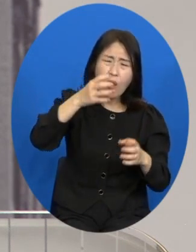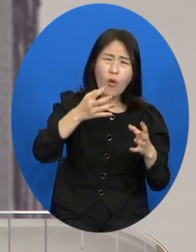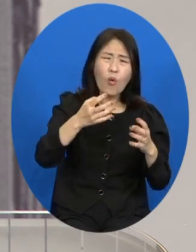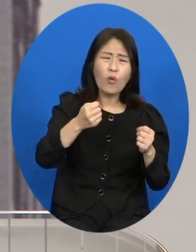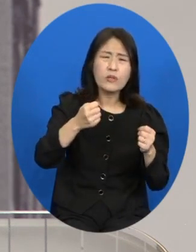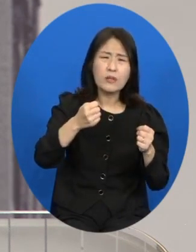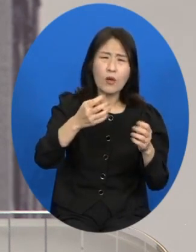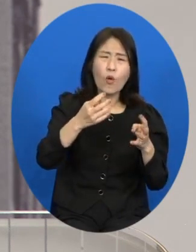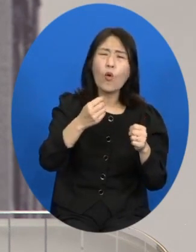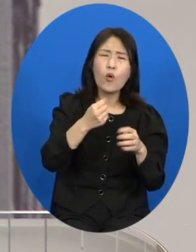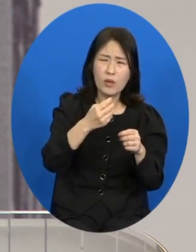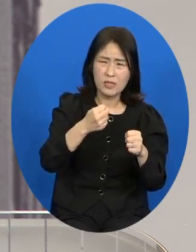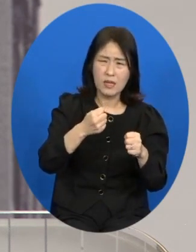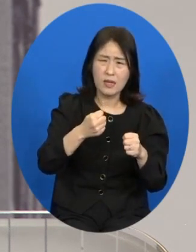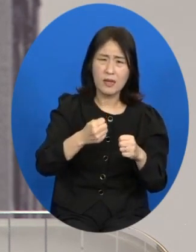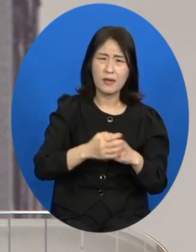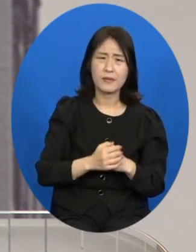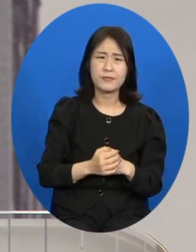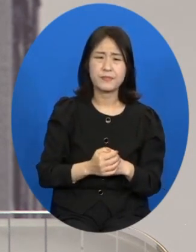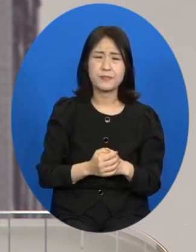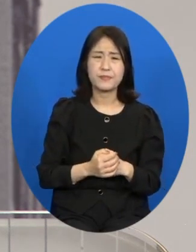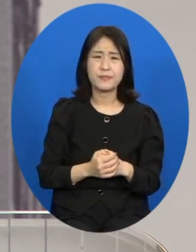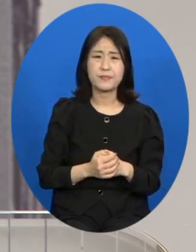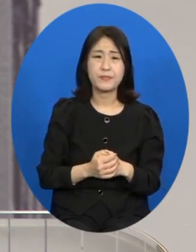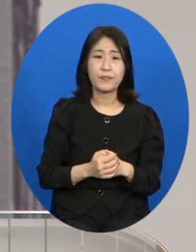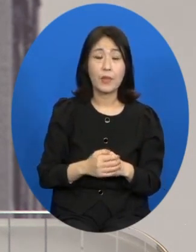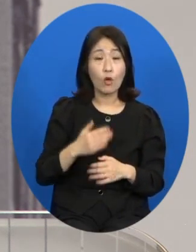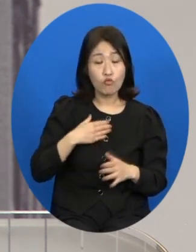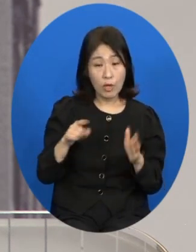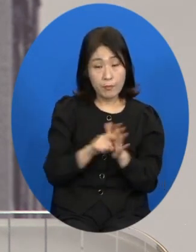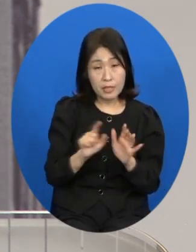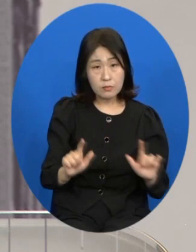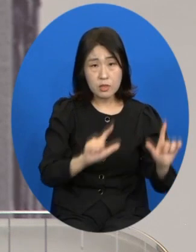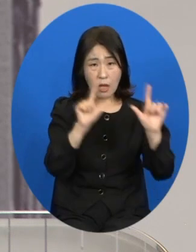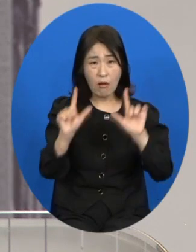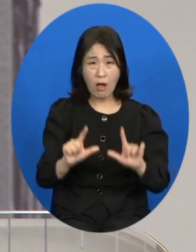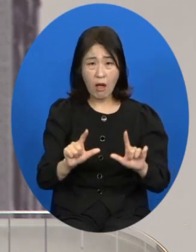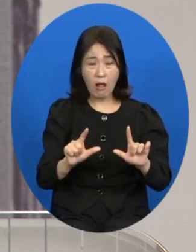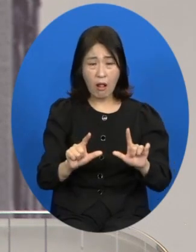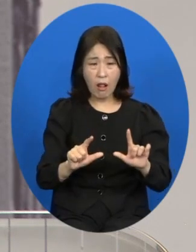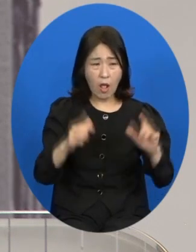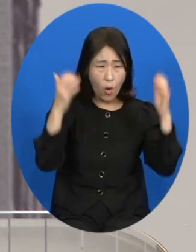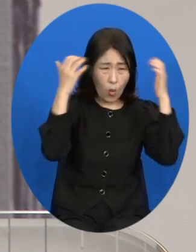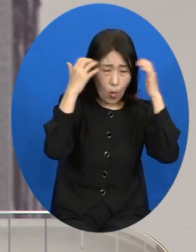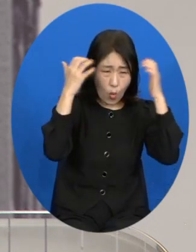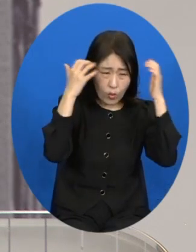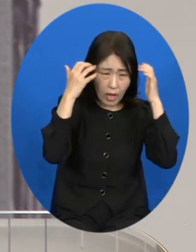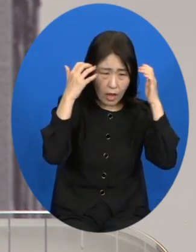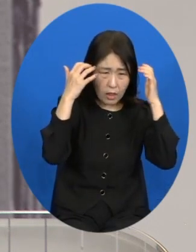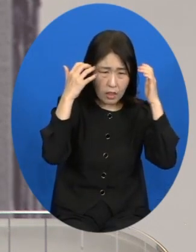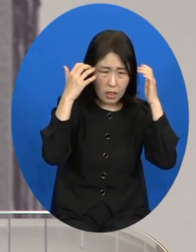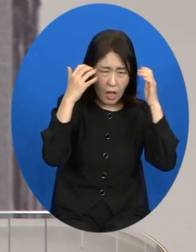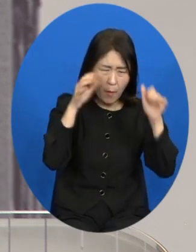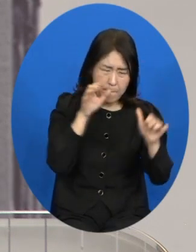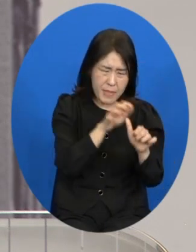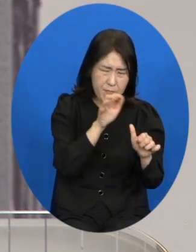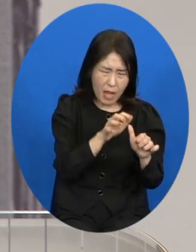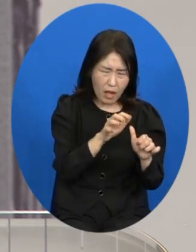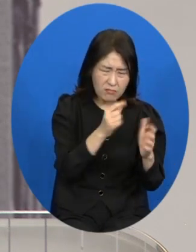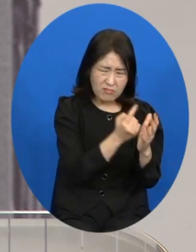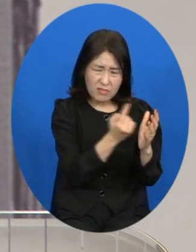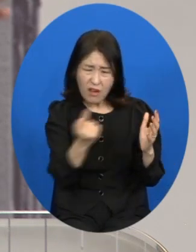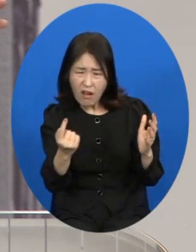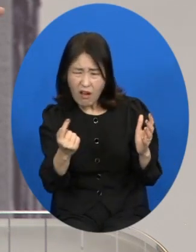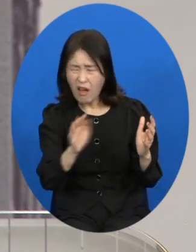것이 무엇이냐면 우리의 신앙생활은 결코이 고난과 핍박을 제하지 않는다는 것입니다 우리가이